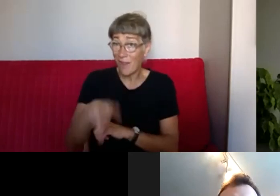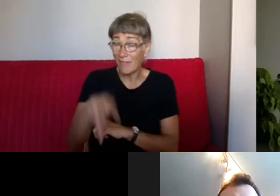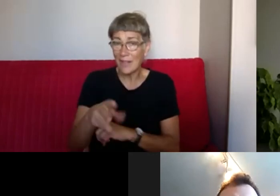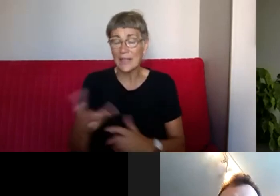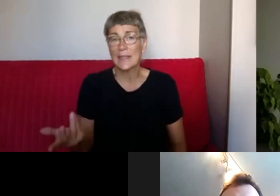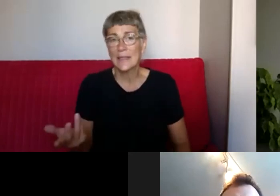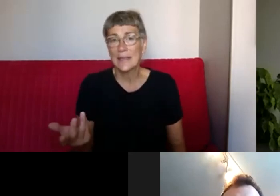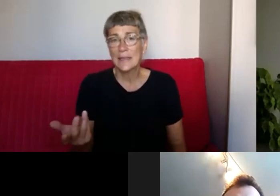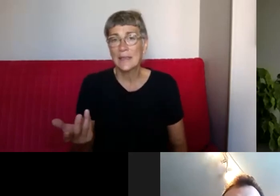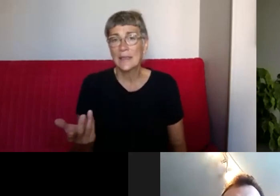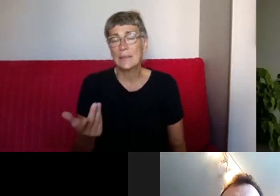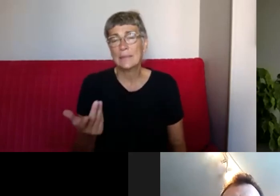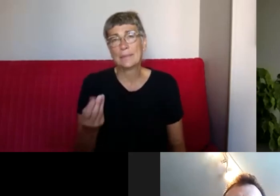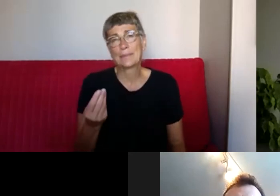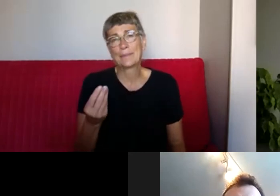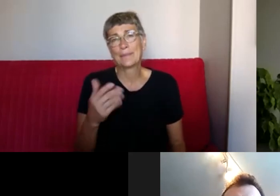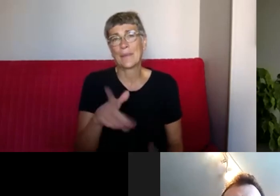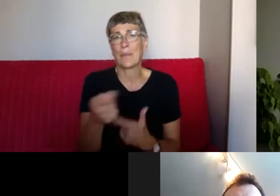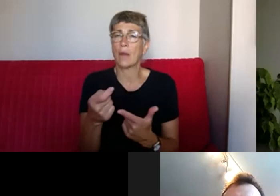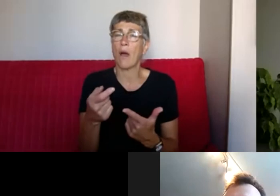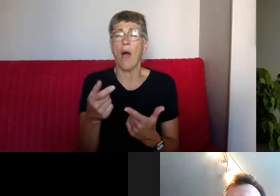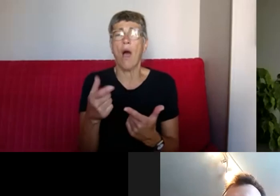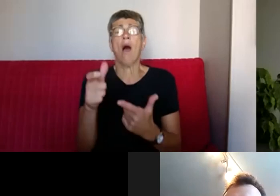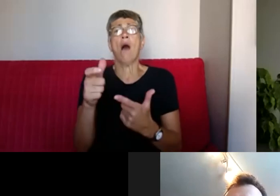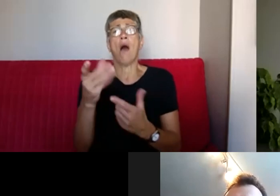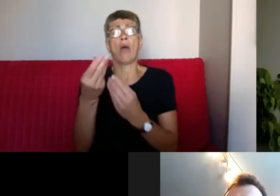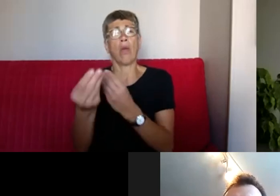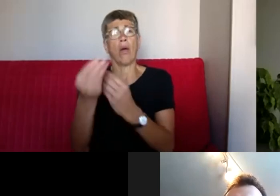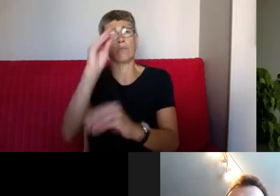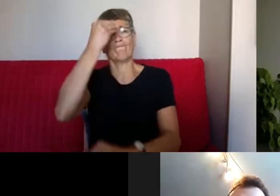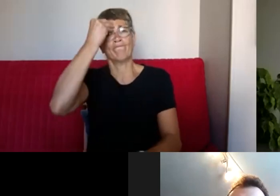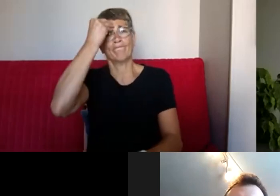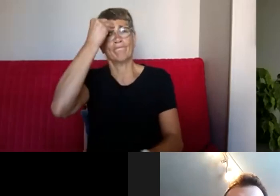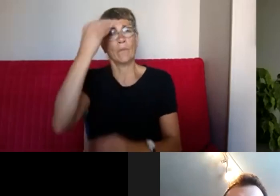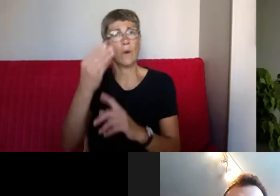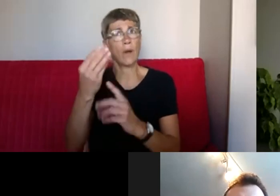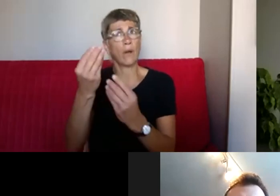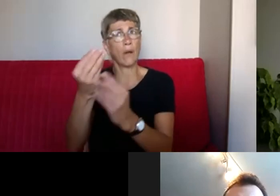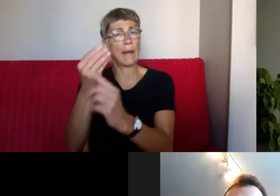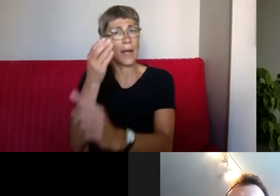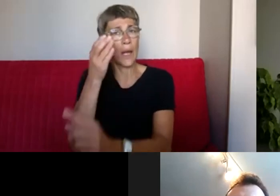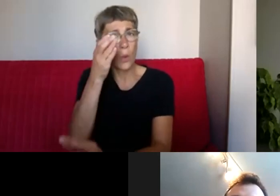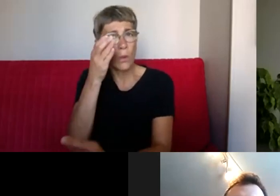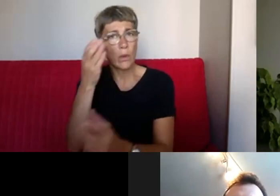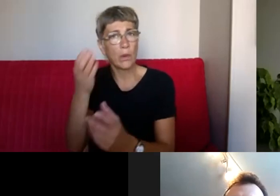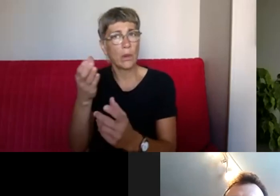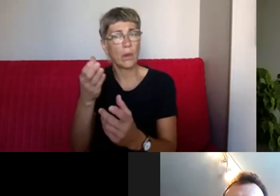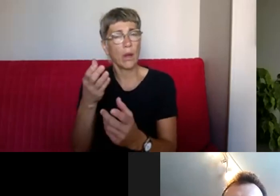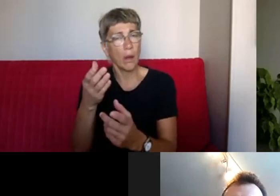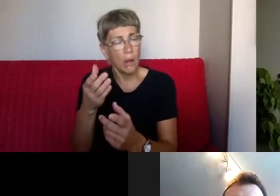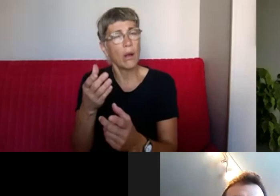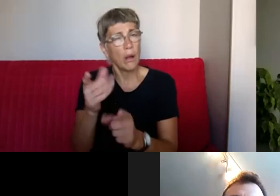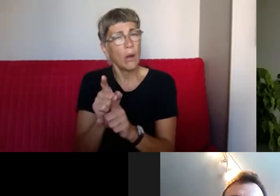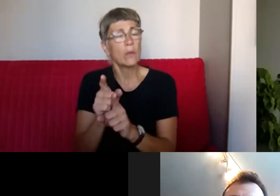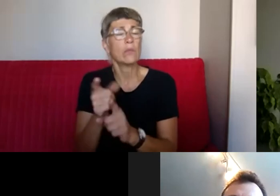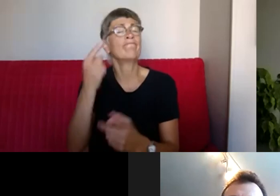coup, forcément, ça rebat les cartes et il y a une écoute, il y a une intention. Bien sûr, il y a l'intention, ils l'ont dit, il y a l'intention